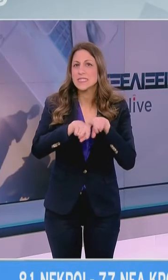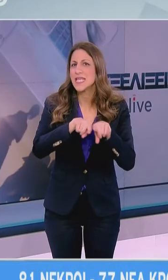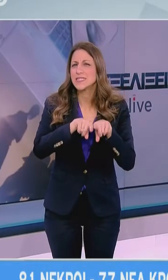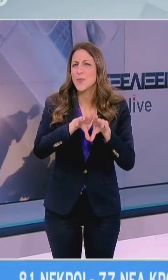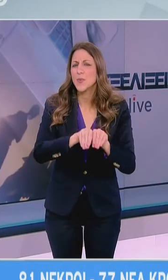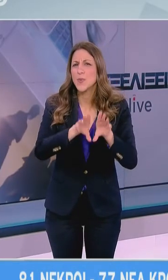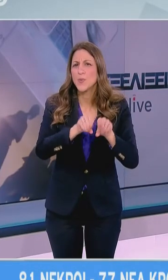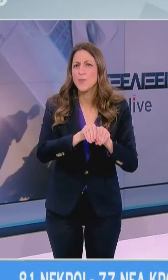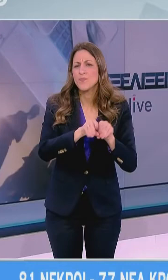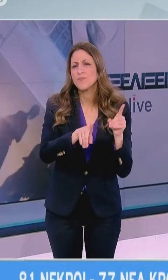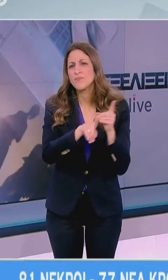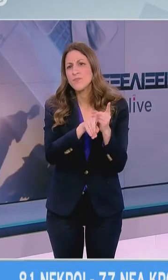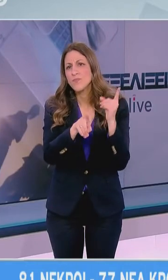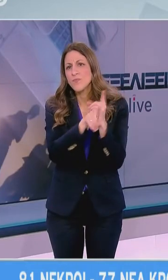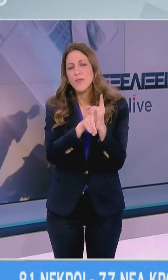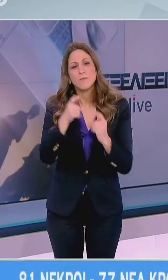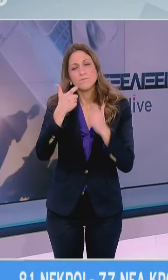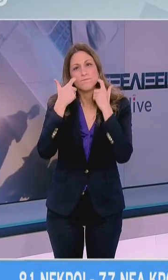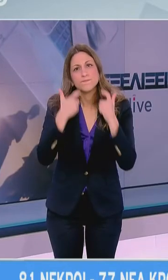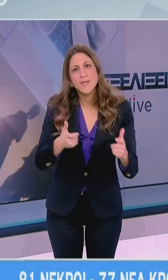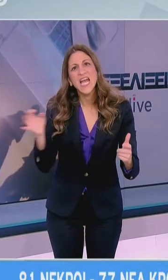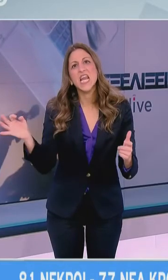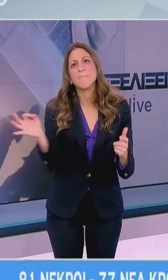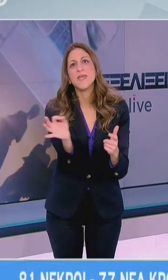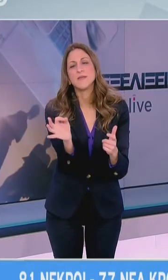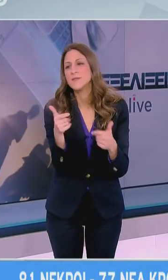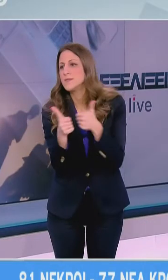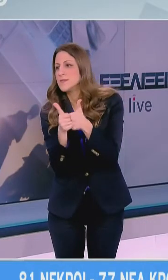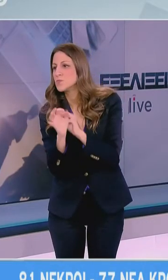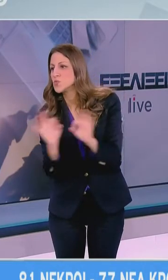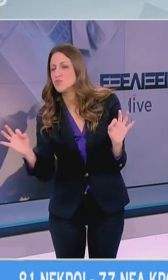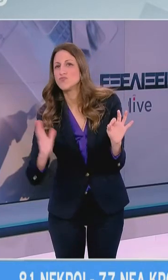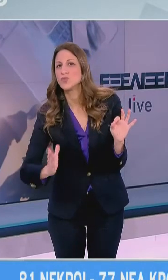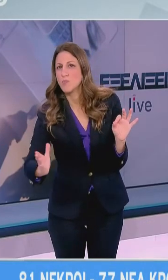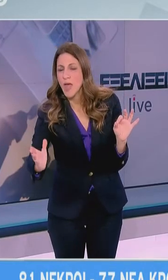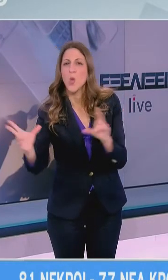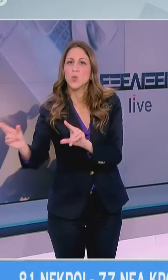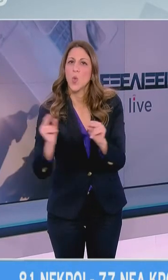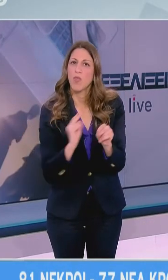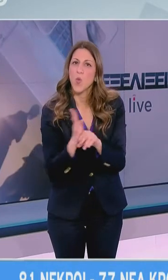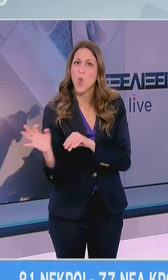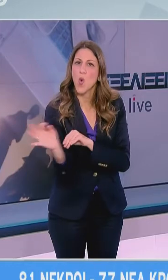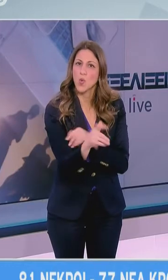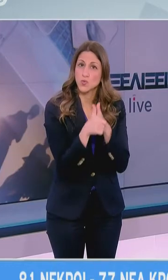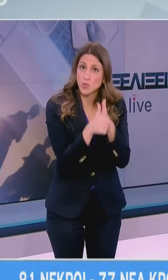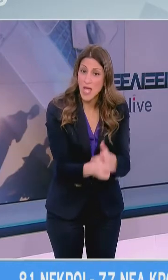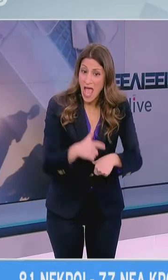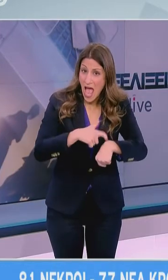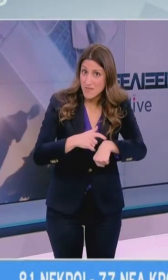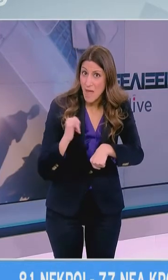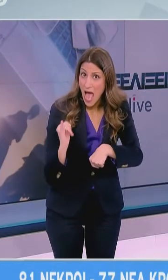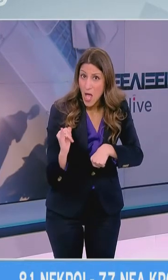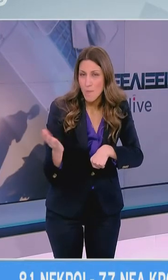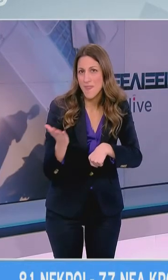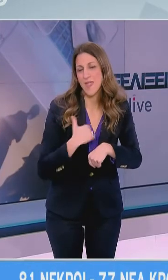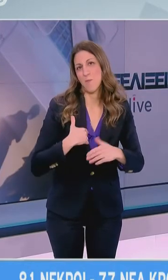σύστημα που χρησιμοποιείται για την επιτήρηση και της γρίπης. Αυτές οι μελέτες είναι αυτή τη στιγμή ενισχύ και θα μας δώσουν